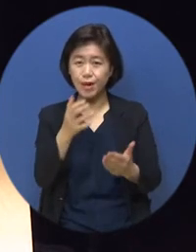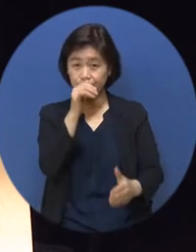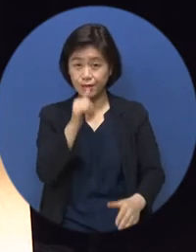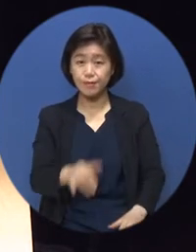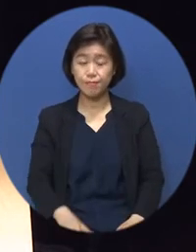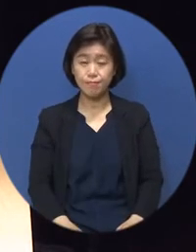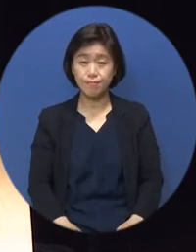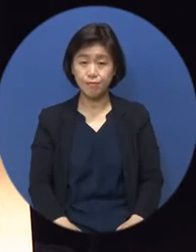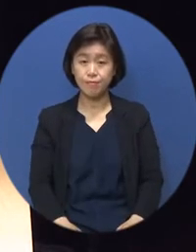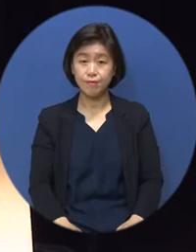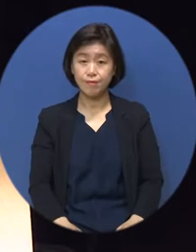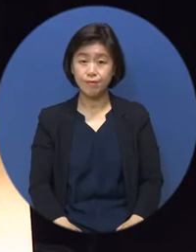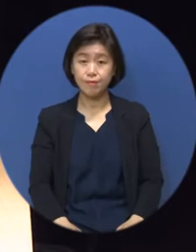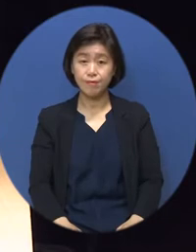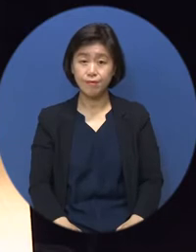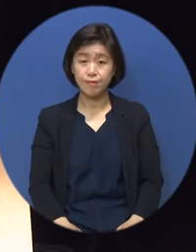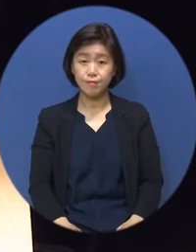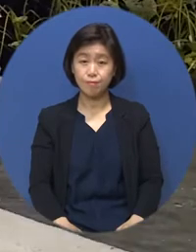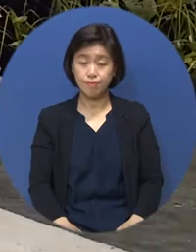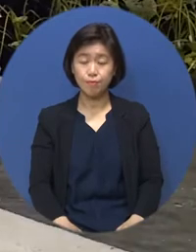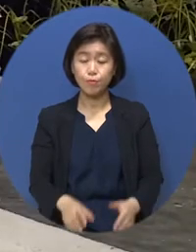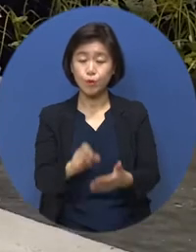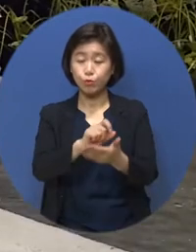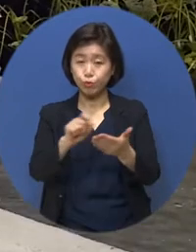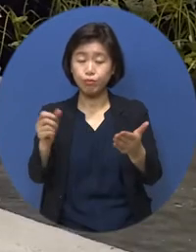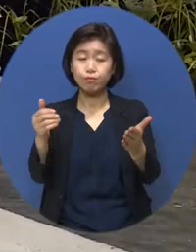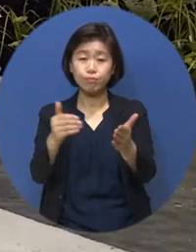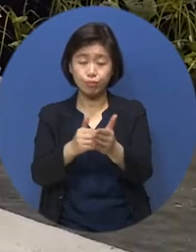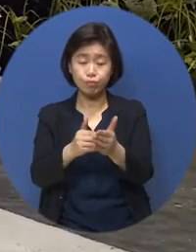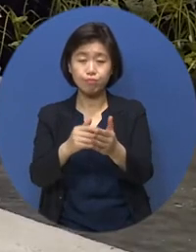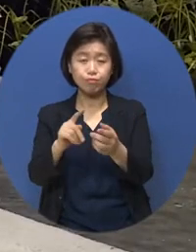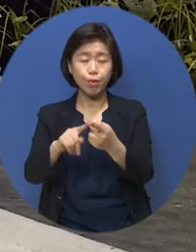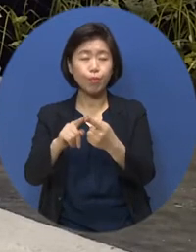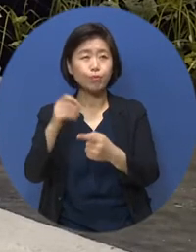그리고는 대부분 작품을 잊고 지냅니다. 그런데